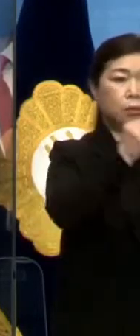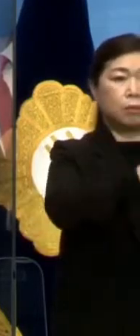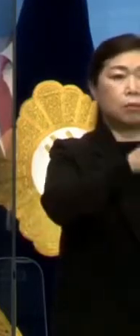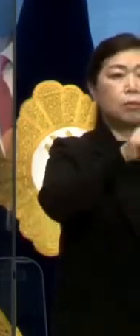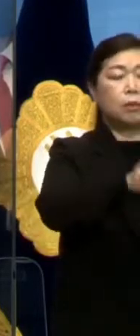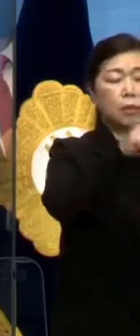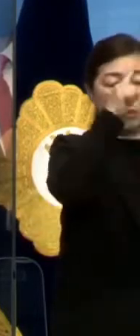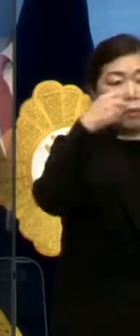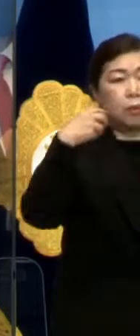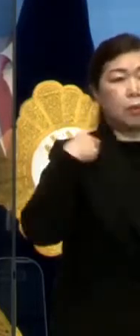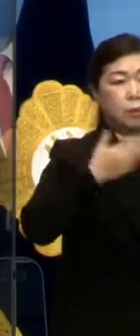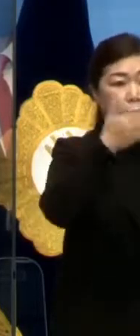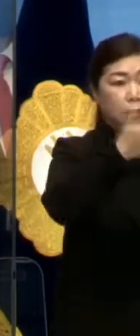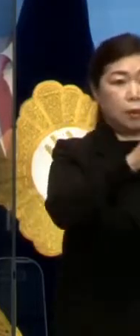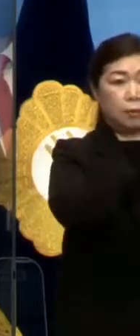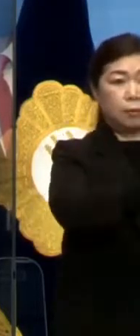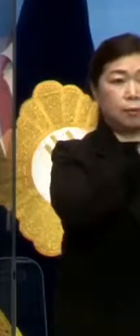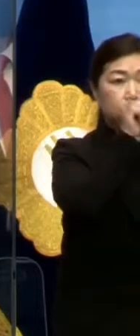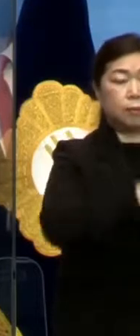것을 정부에 요구합니다.